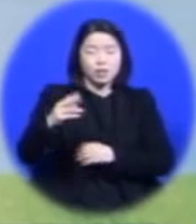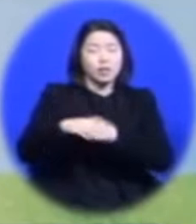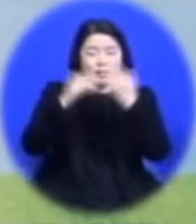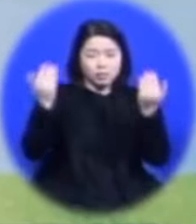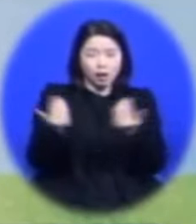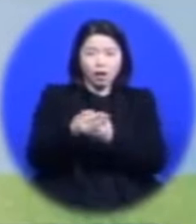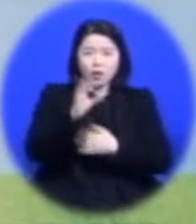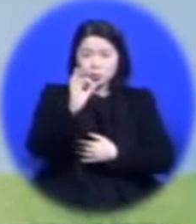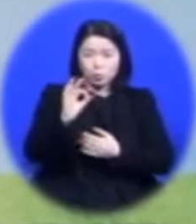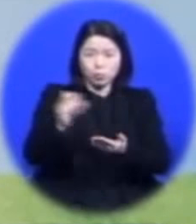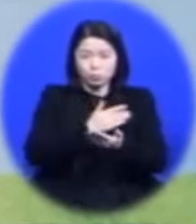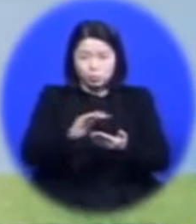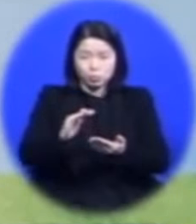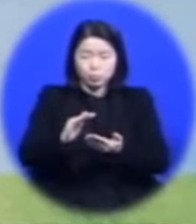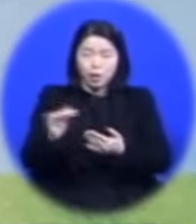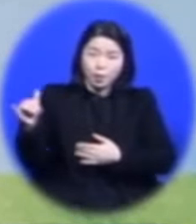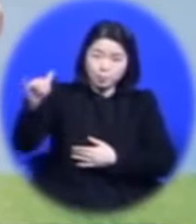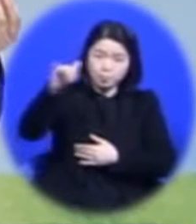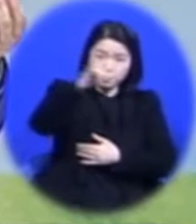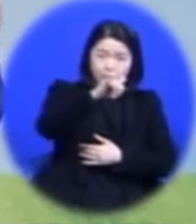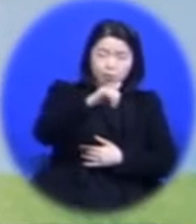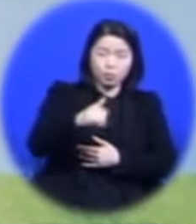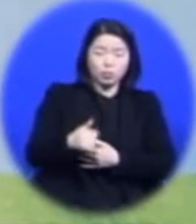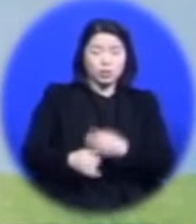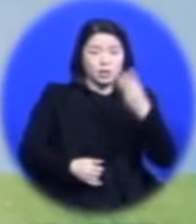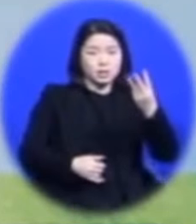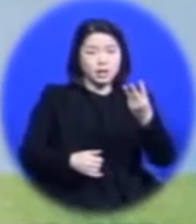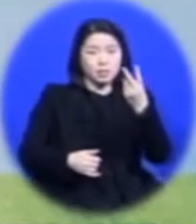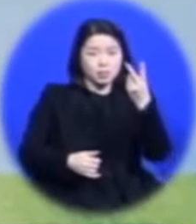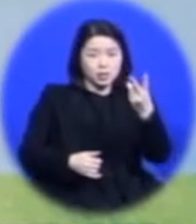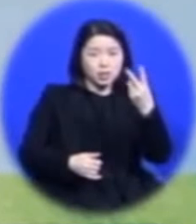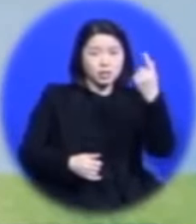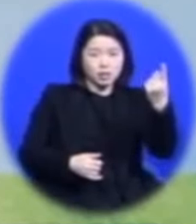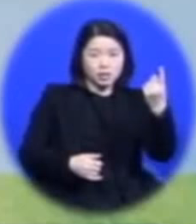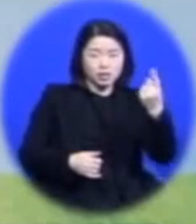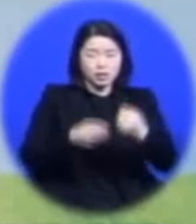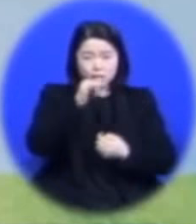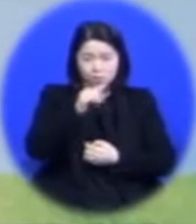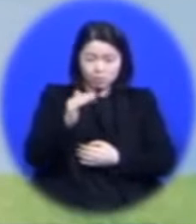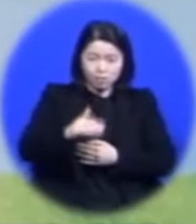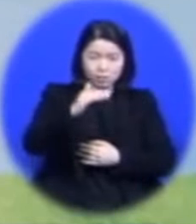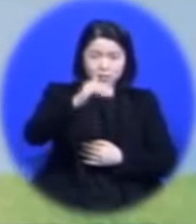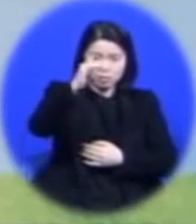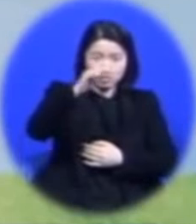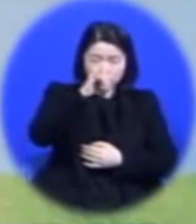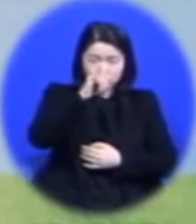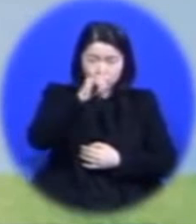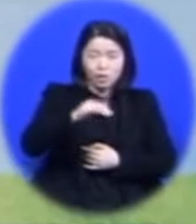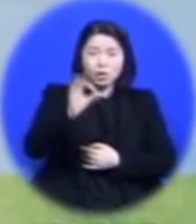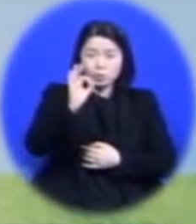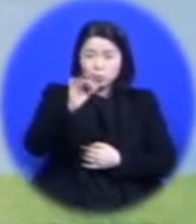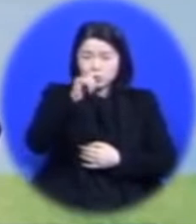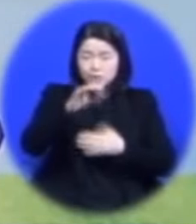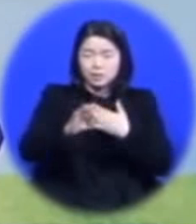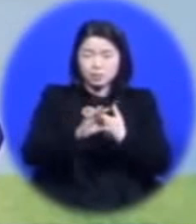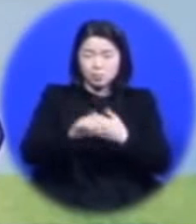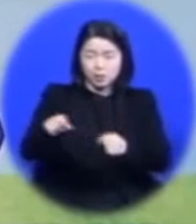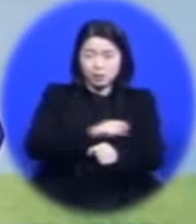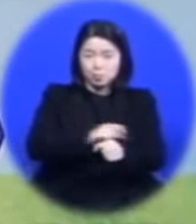거지 비행기를 타도 3등 석이 있고 2등석 1등석이 있어요 돈이 있으면 특별